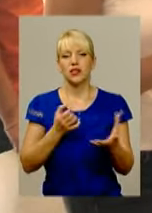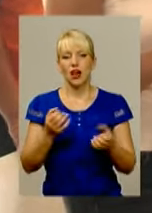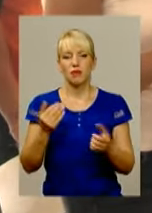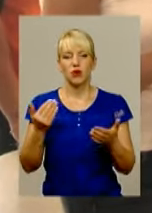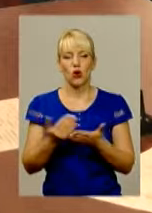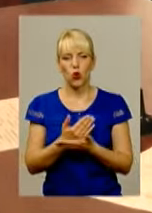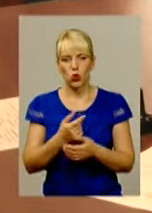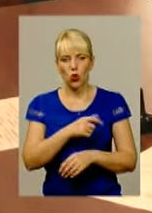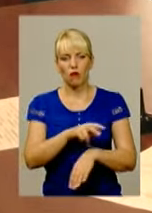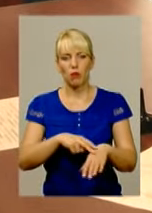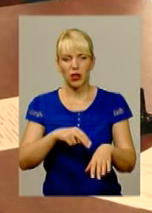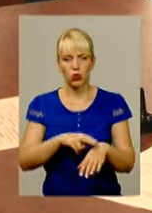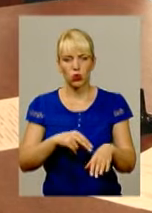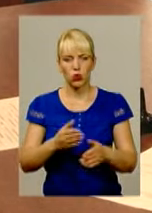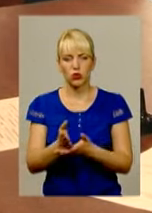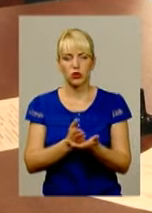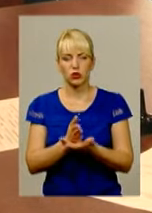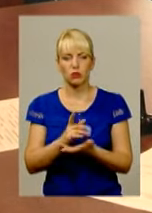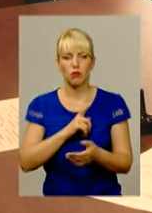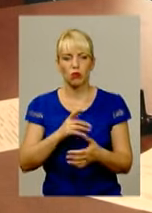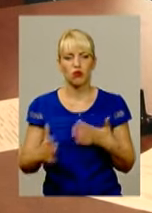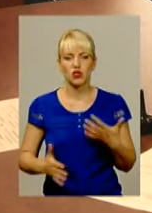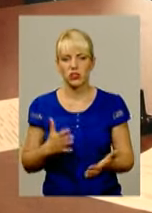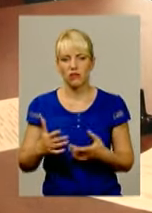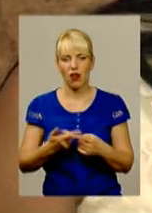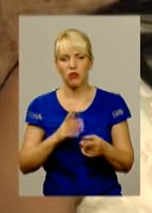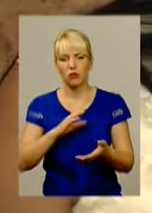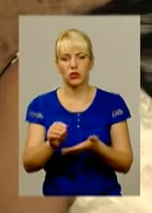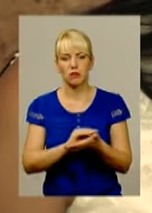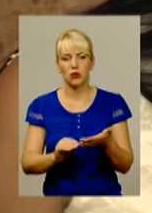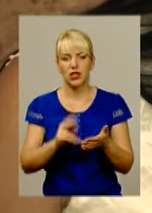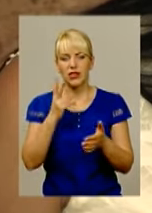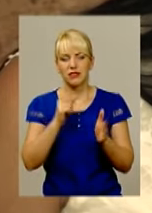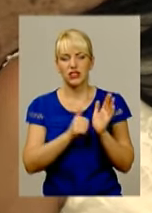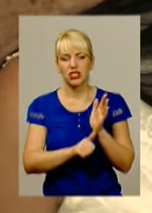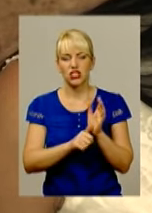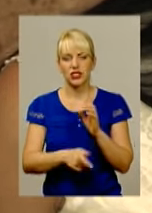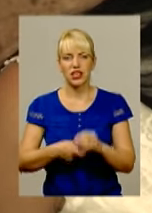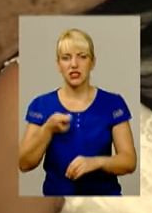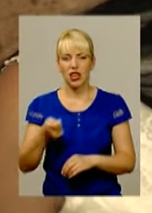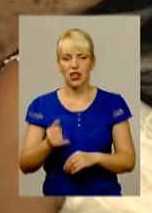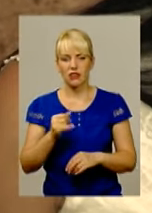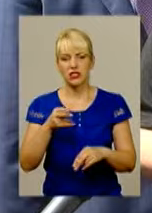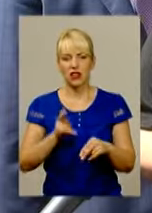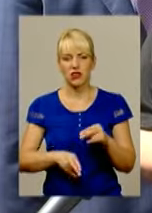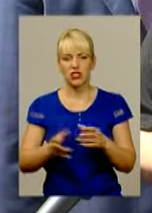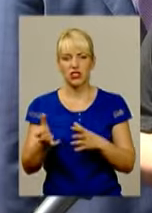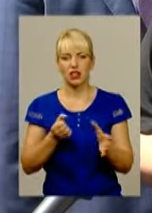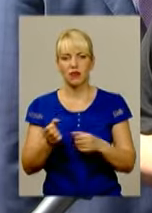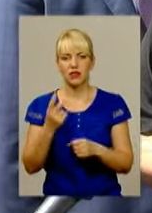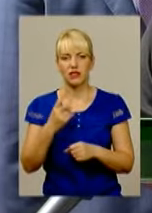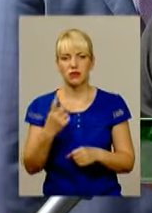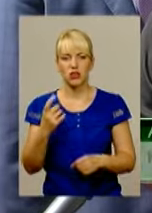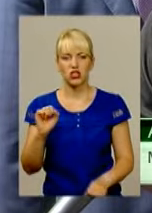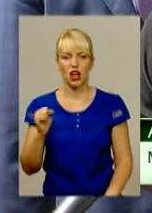в обласному центрі проходив жваво. Лише за дві години було подано 260 заяв. Завершиться ж набір 21 серпня. 21